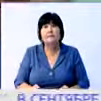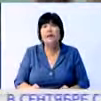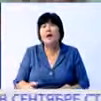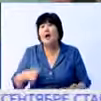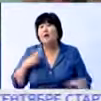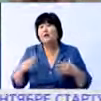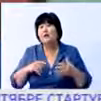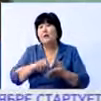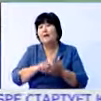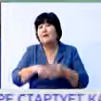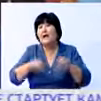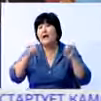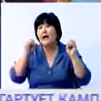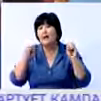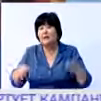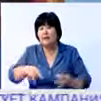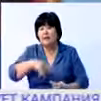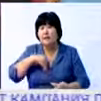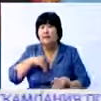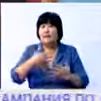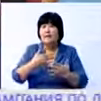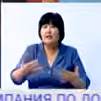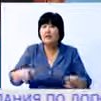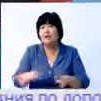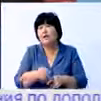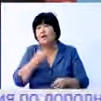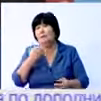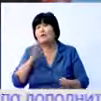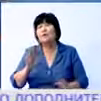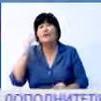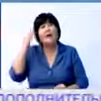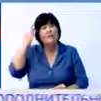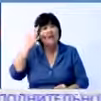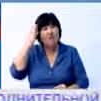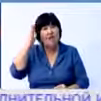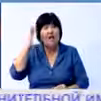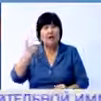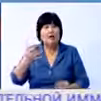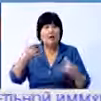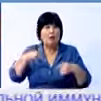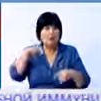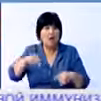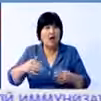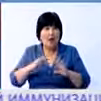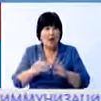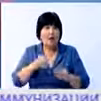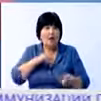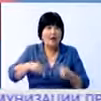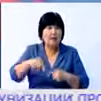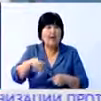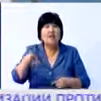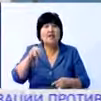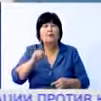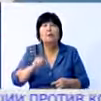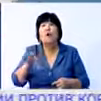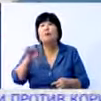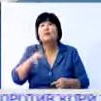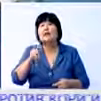Тренировочный зал, специальные спортивные формы, тренажеры. Об этом прежде можно было только мечтать. Уроженец этого аула, предприниматель, депутат областного